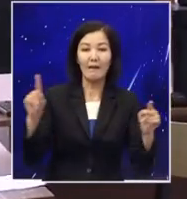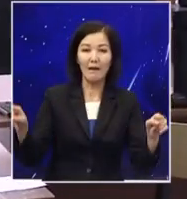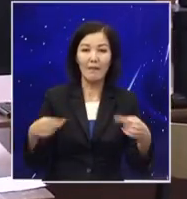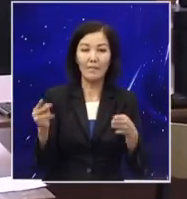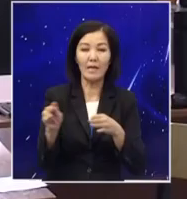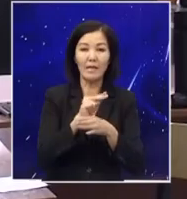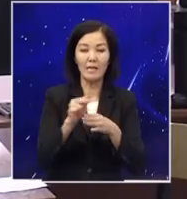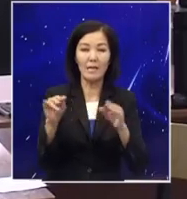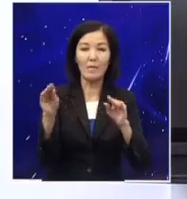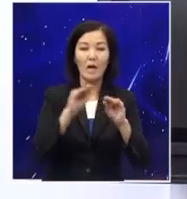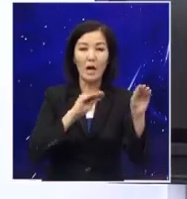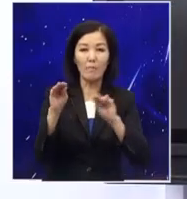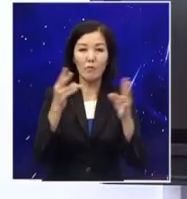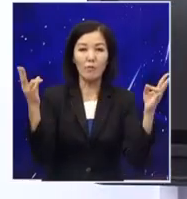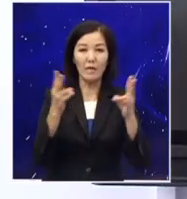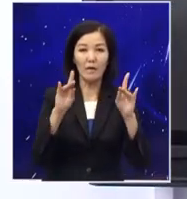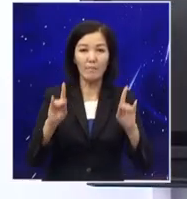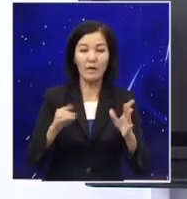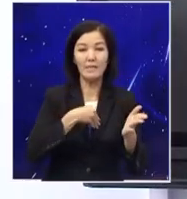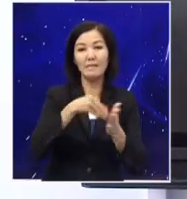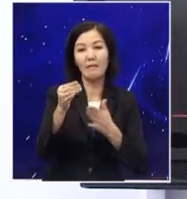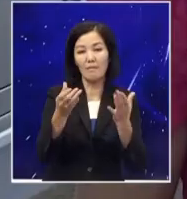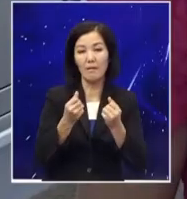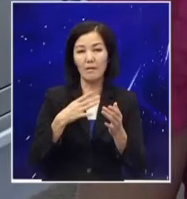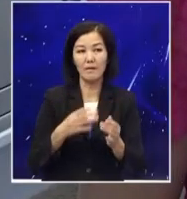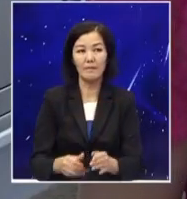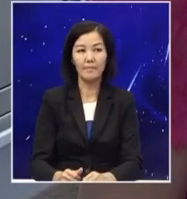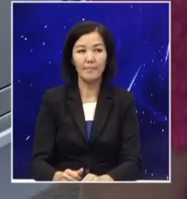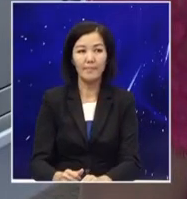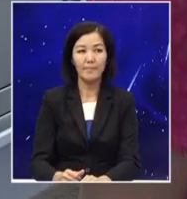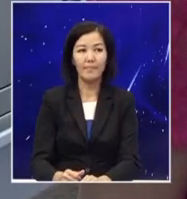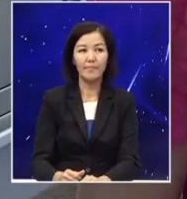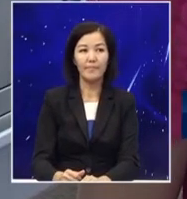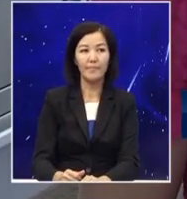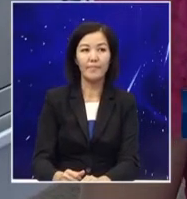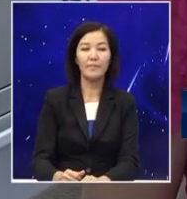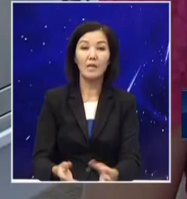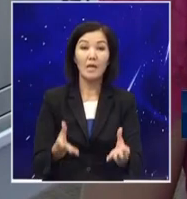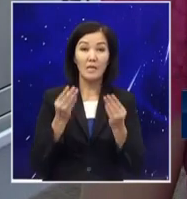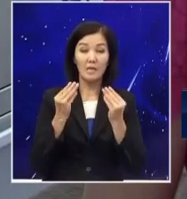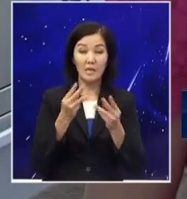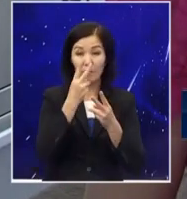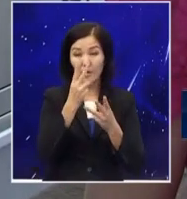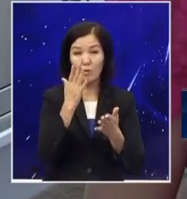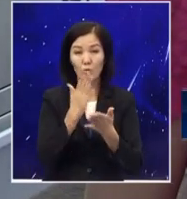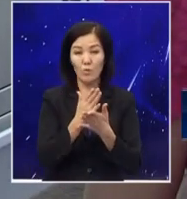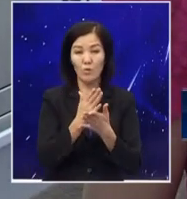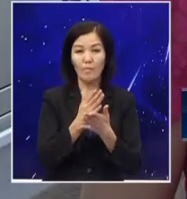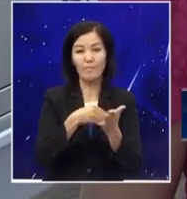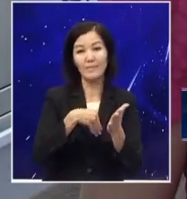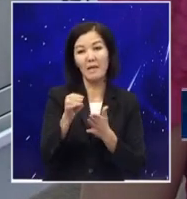келтіріліп, қондырғыға қажетті жиһаздар сатып алыныпты. Керемет осындай дүниелер міне алынды.